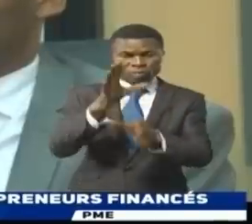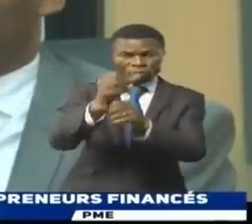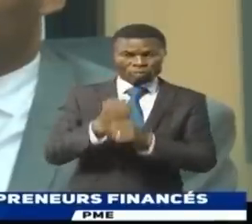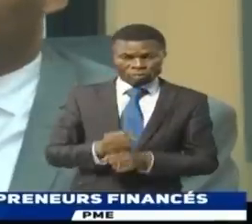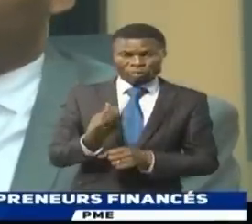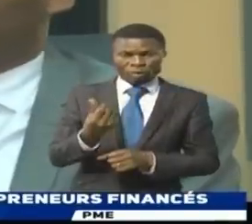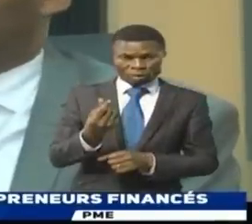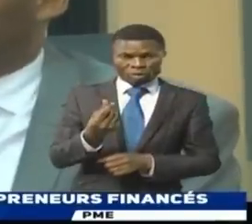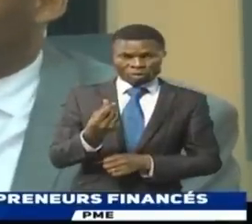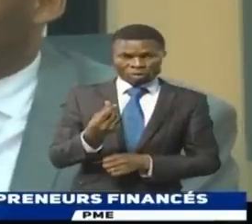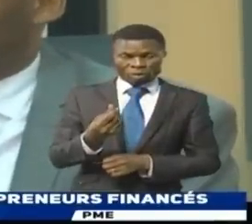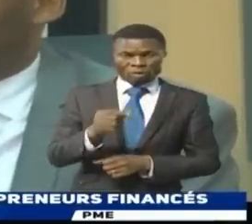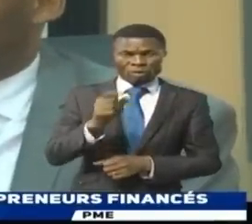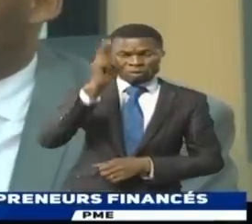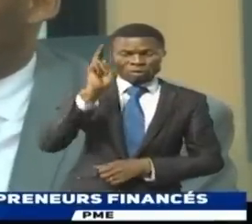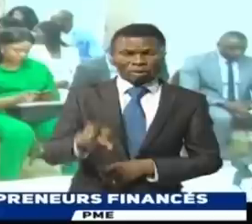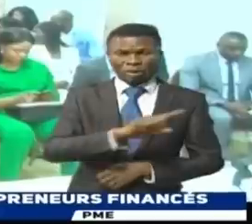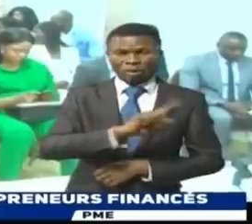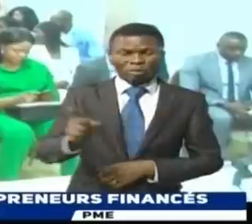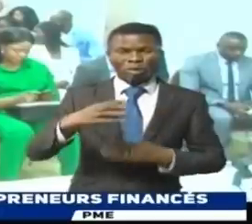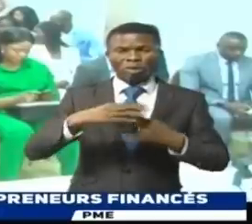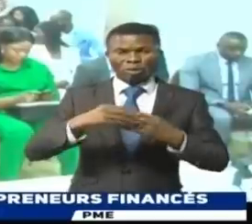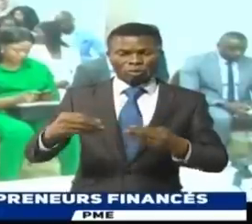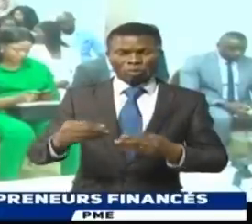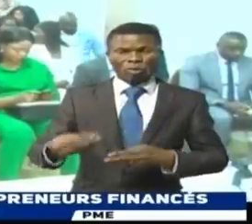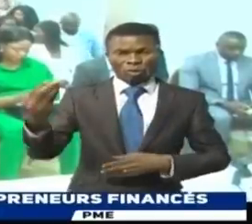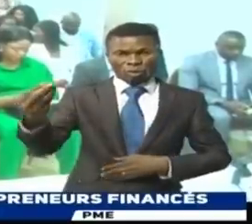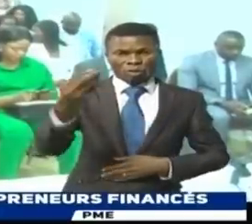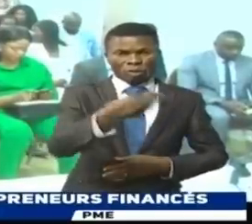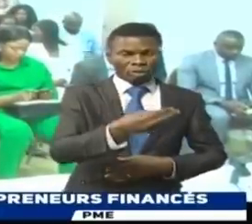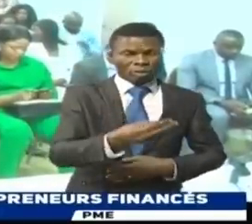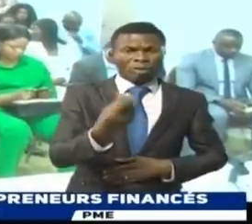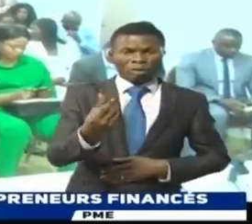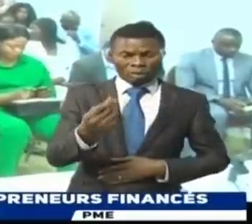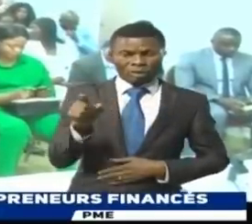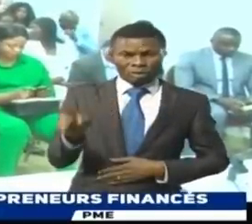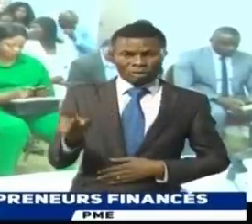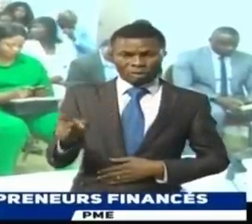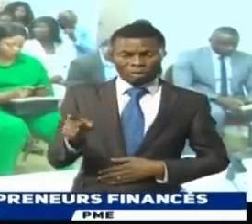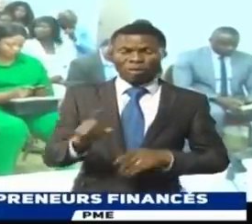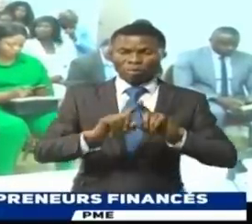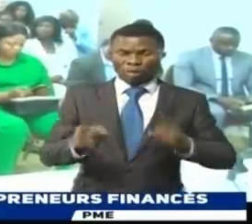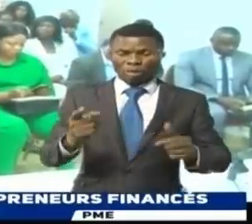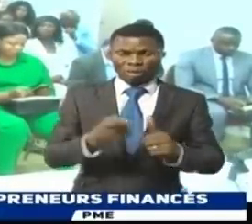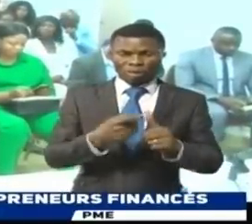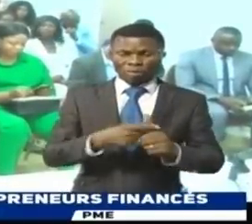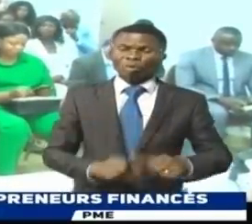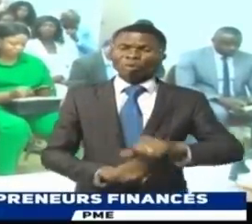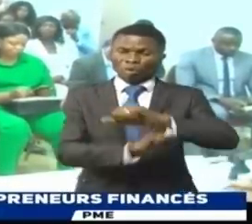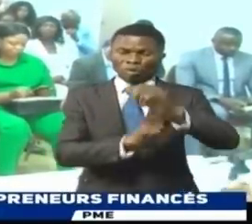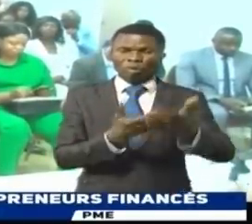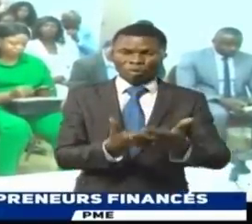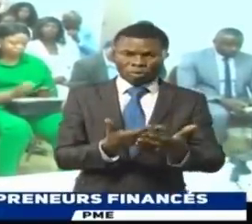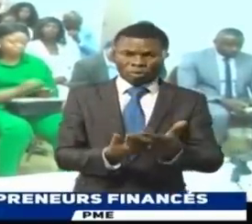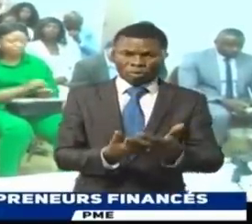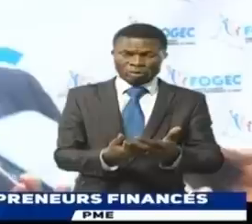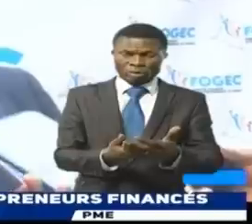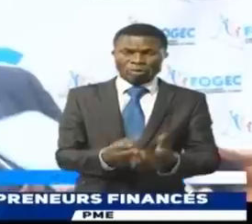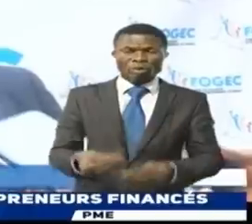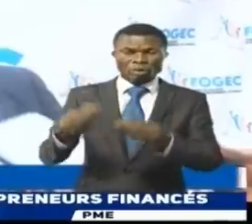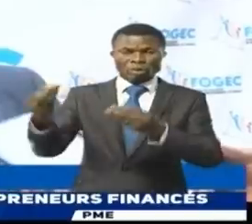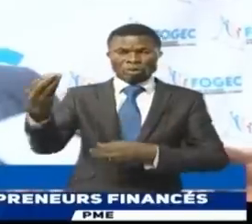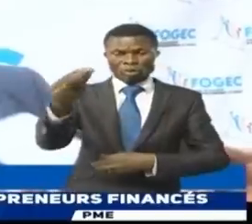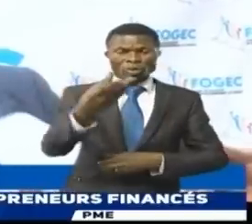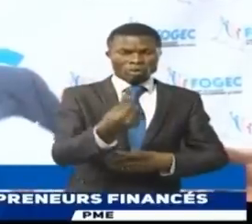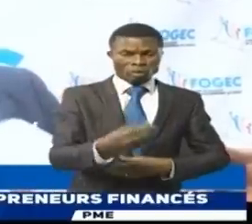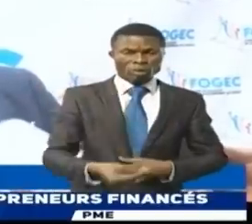d'un financement de plus de 200 000 dollars. Ce sera vraiment un financement, mais surtout un accompagnement. C'est leur donner de l'argent,